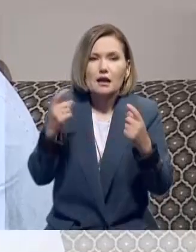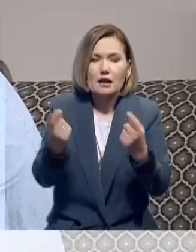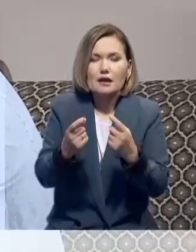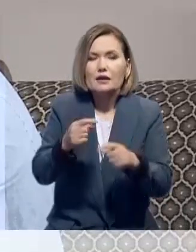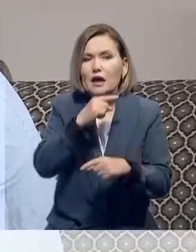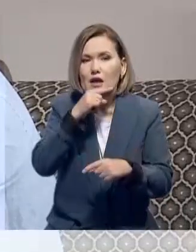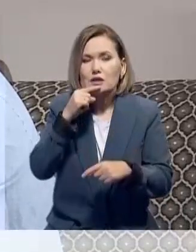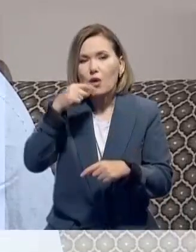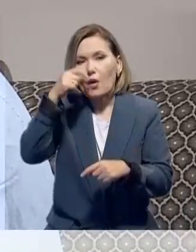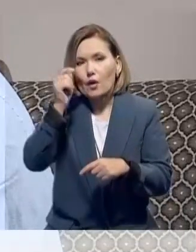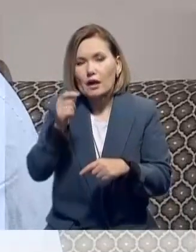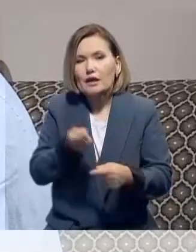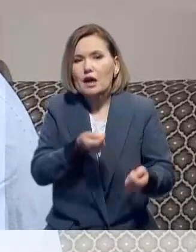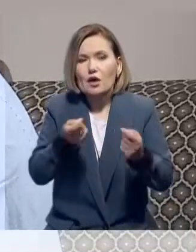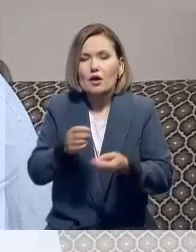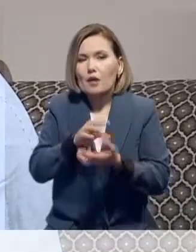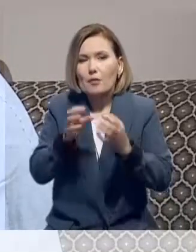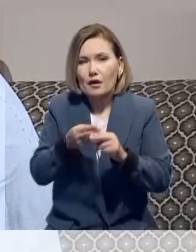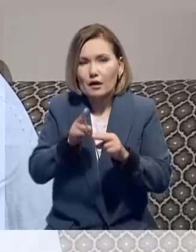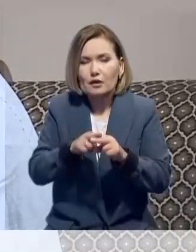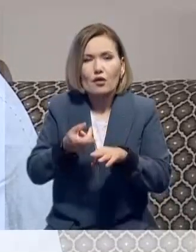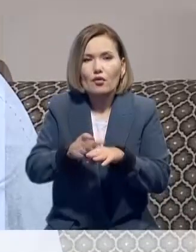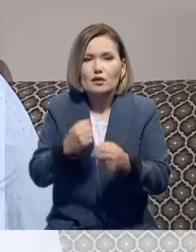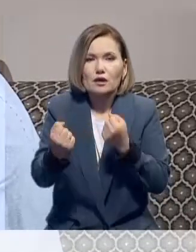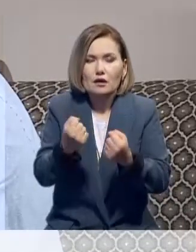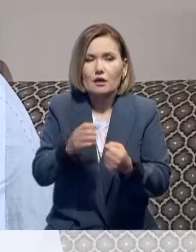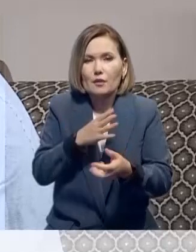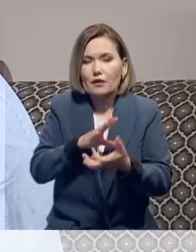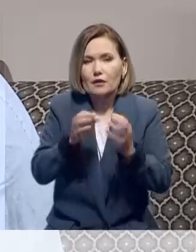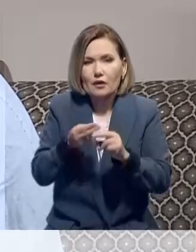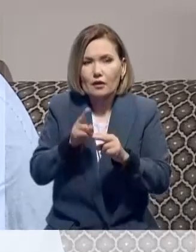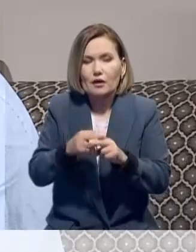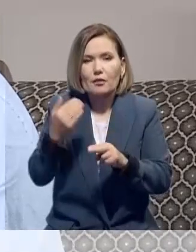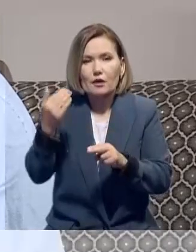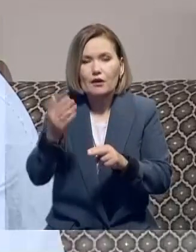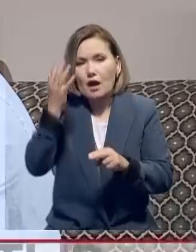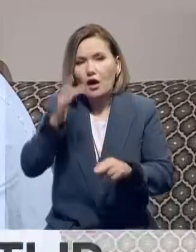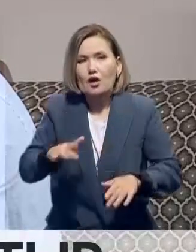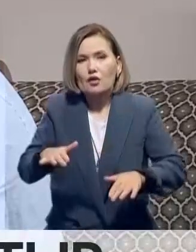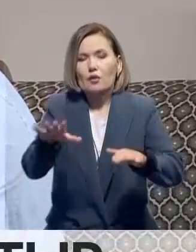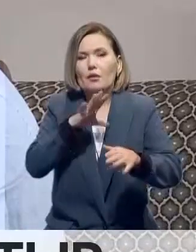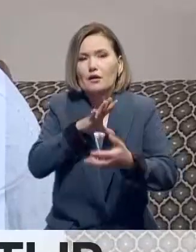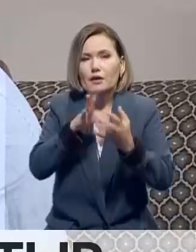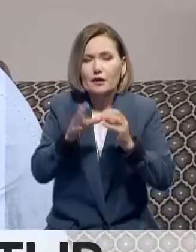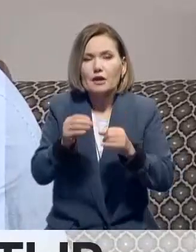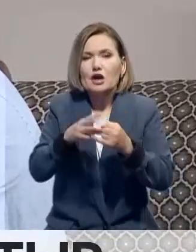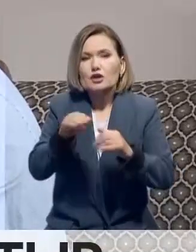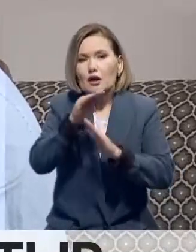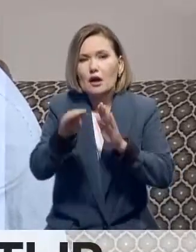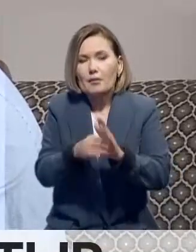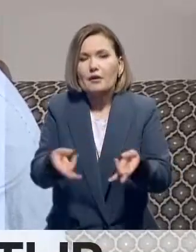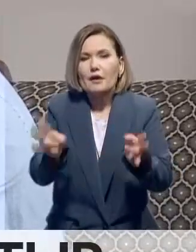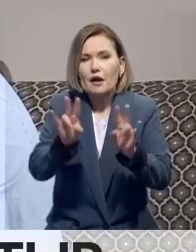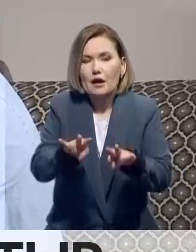елдерінен шығарылған. Негізгі стандарт бойынша өнім отқа төзімді болып келеді. Бірақ бұл тұтынса қою қара түтін шығады. Жер астында қалған 5 кеншінің